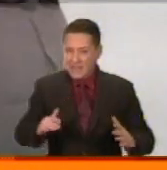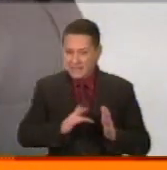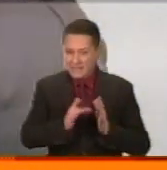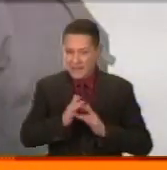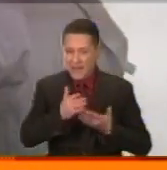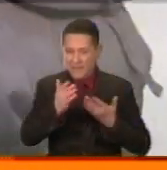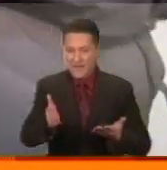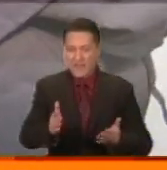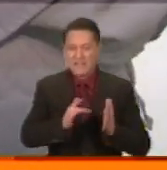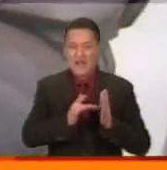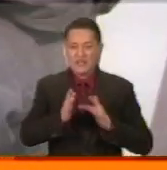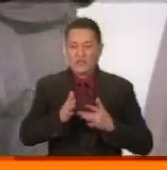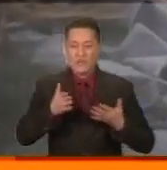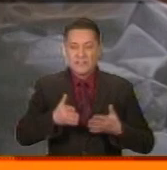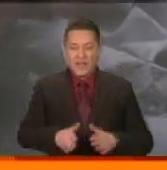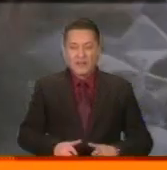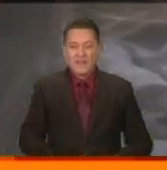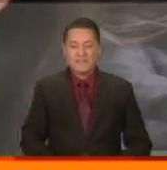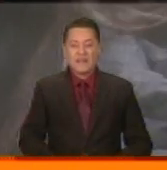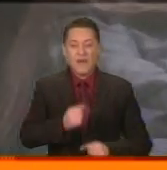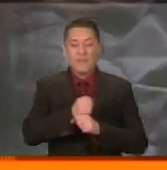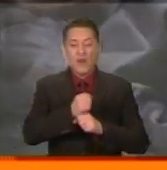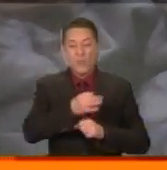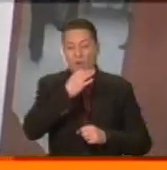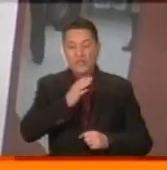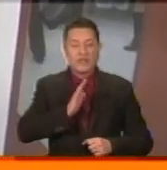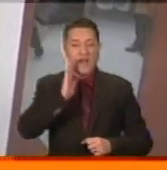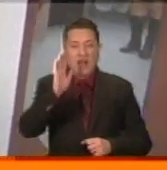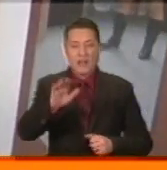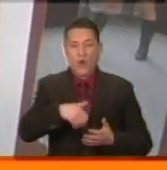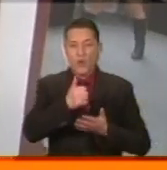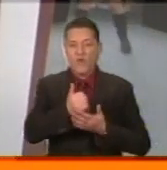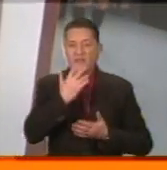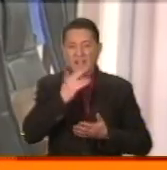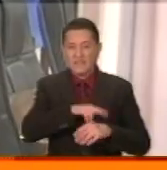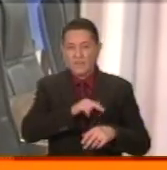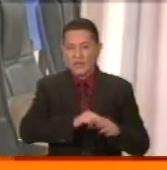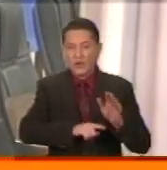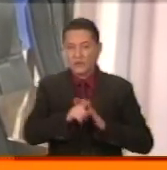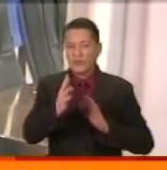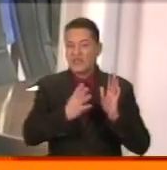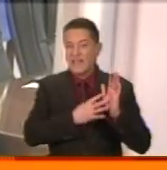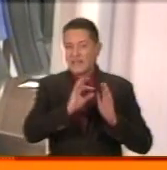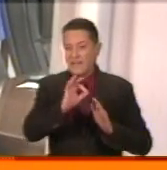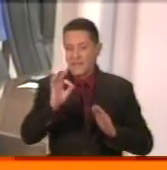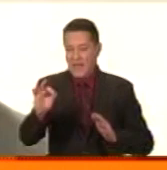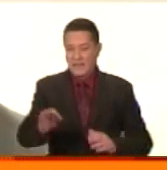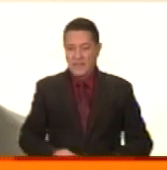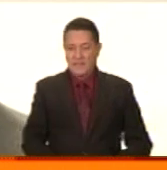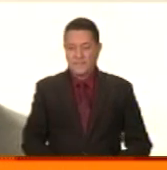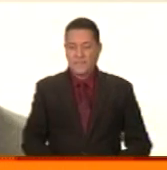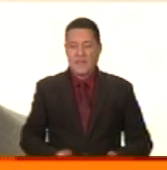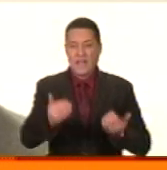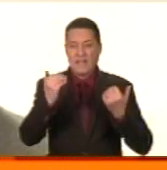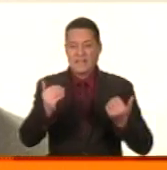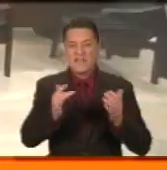Христос народився, так прийнято. Робочий ранок голови Нацполіції розпочинається о 9:00 в будні, в вихідні і в свята.